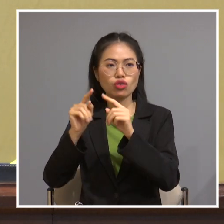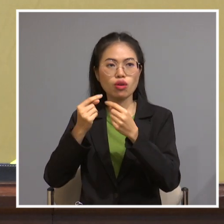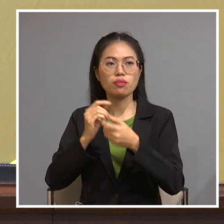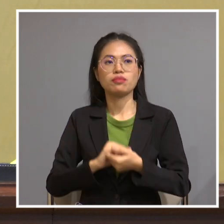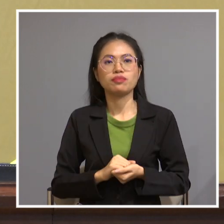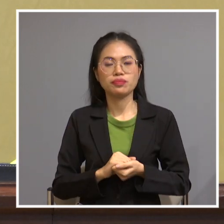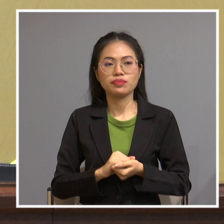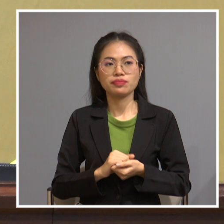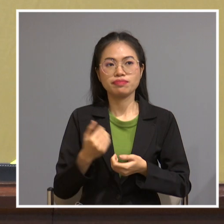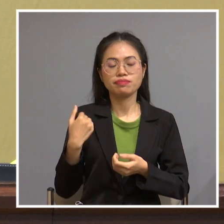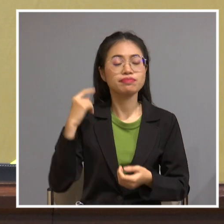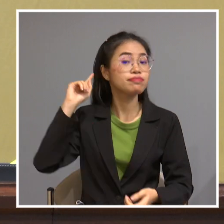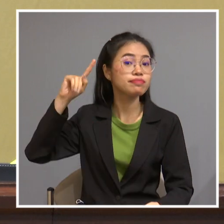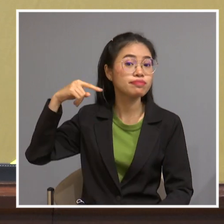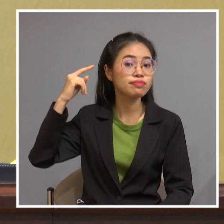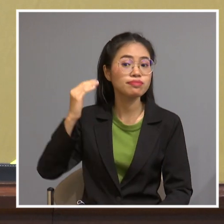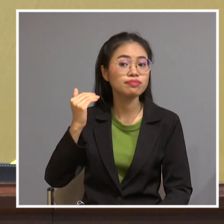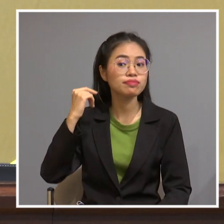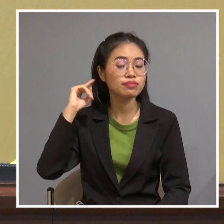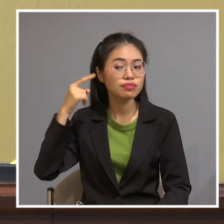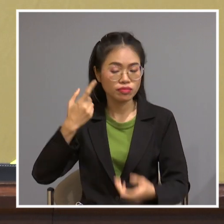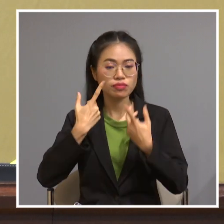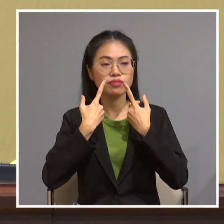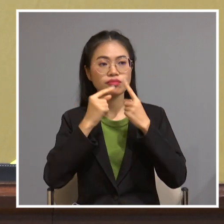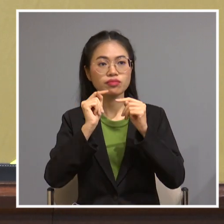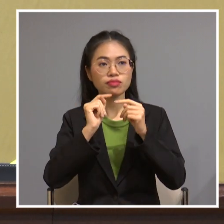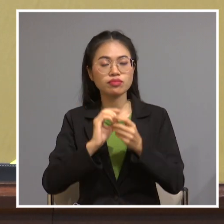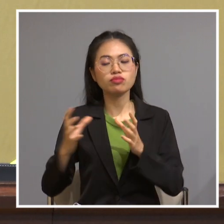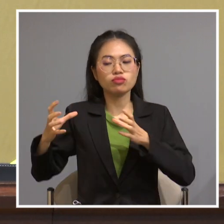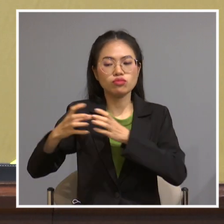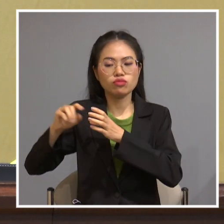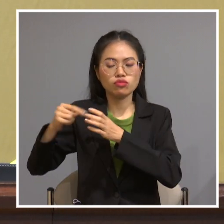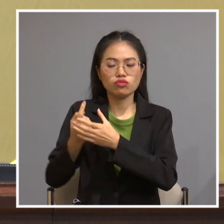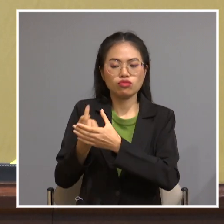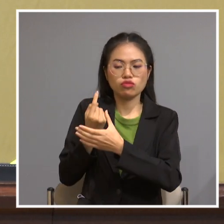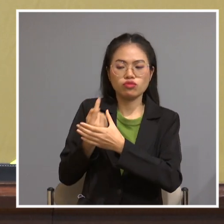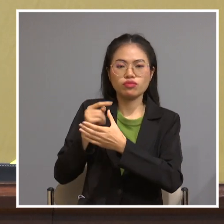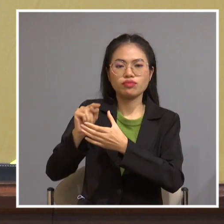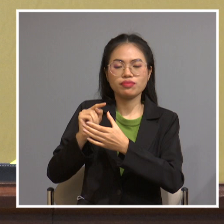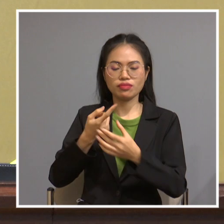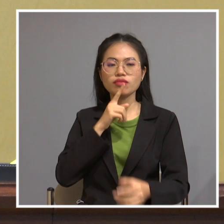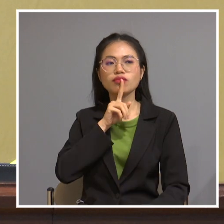ะคือนางสาวออ์วดีสุทรวิพาติ